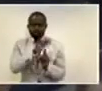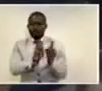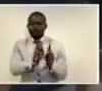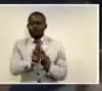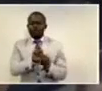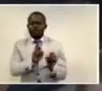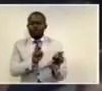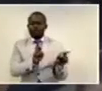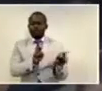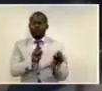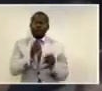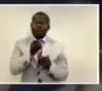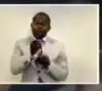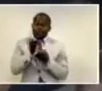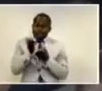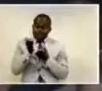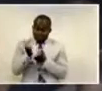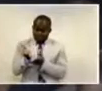Niho havamo